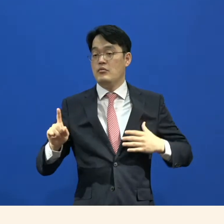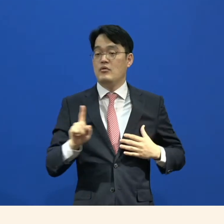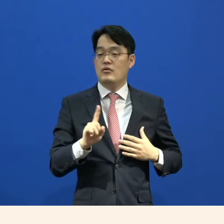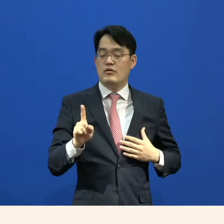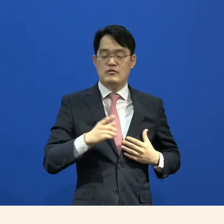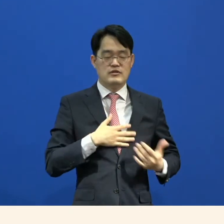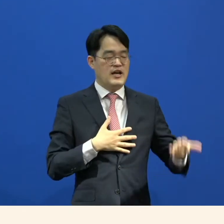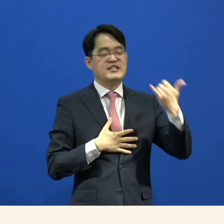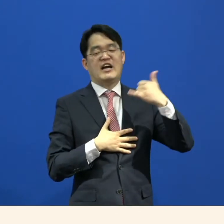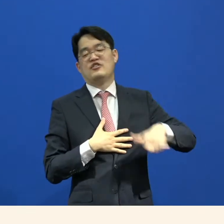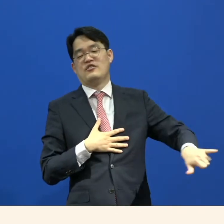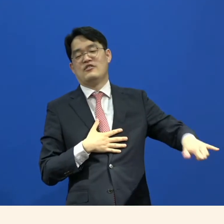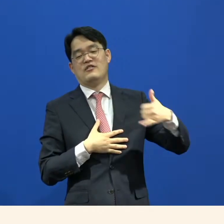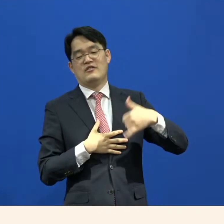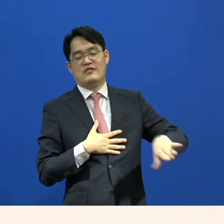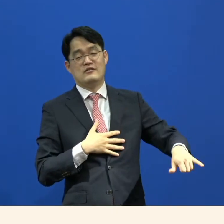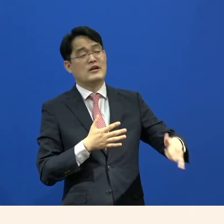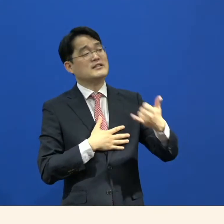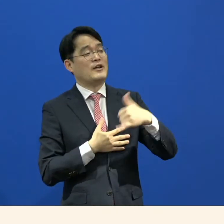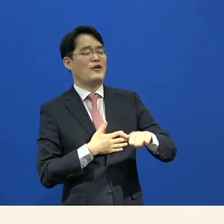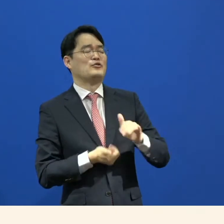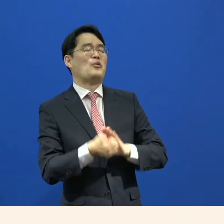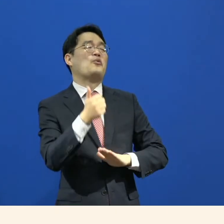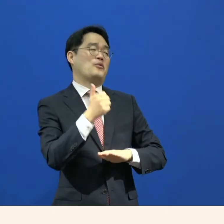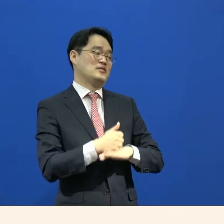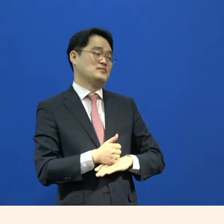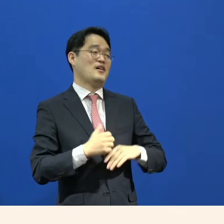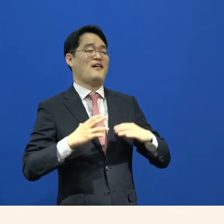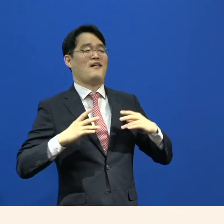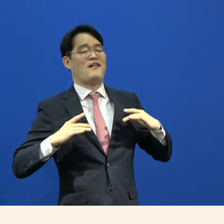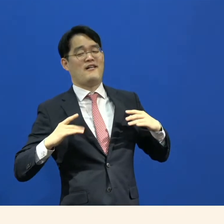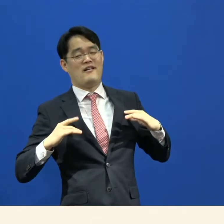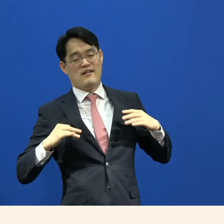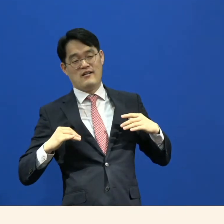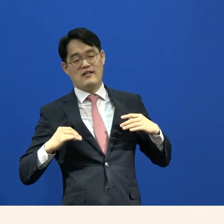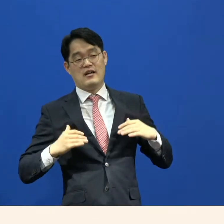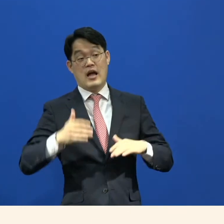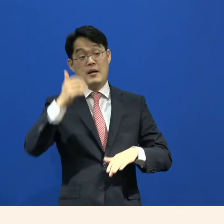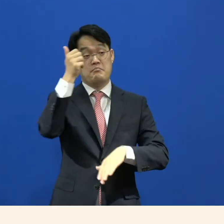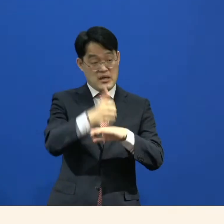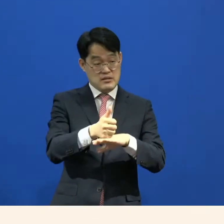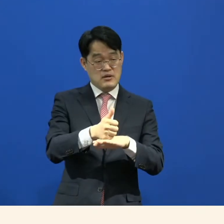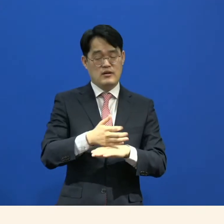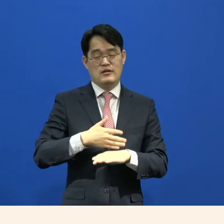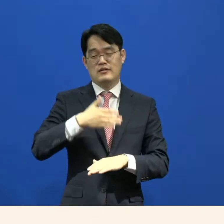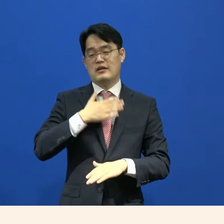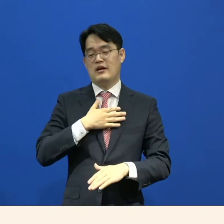자녀들 자랑해요. 자녀들. 마지막 자랑은 자식 자랑이에요.